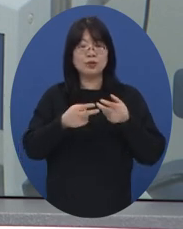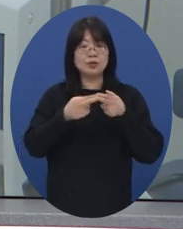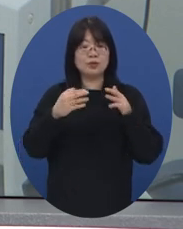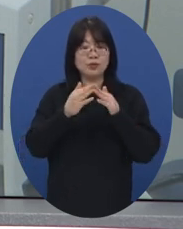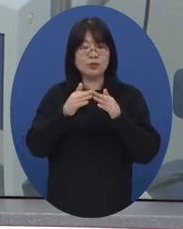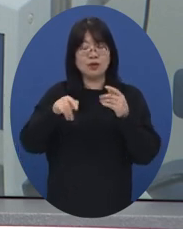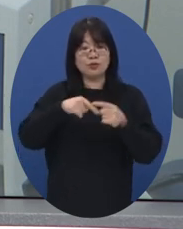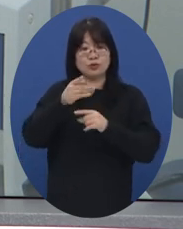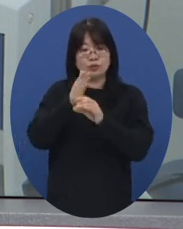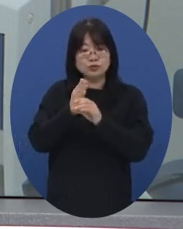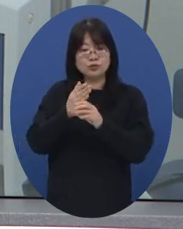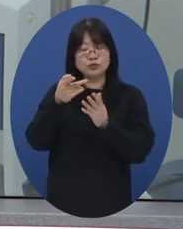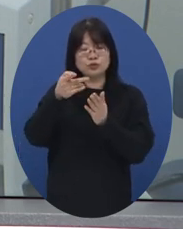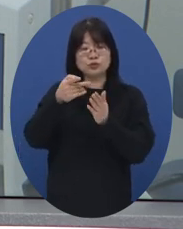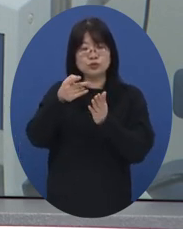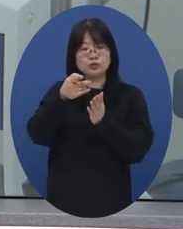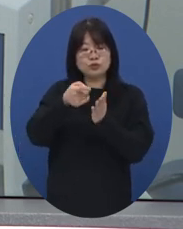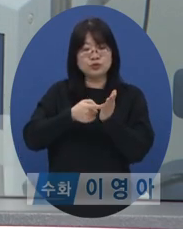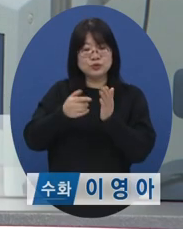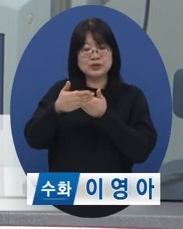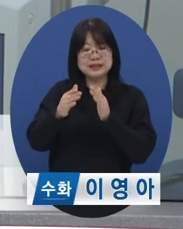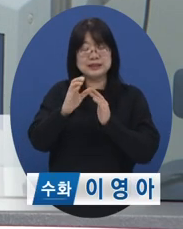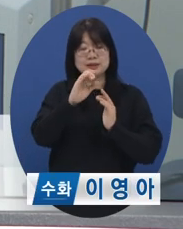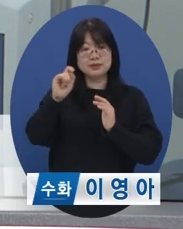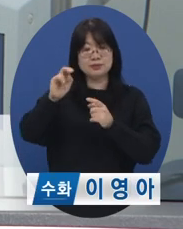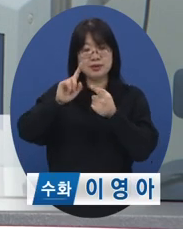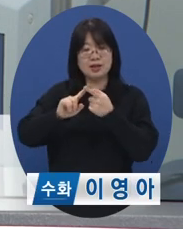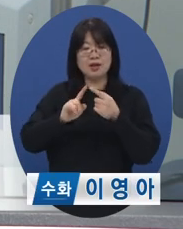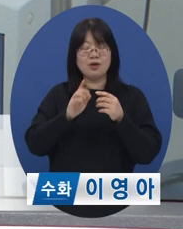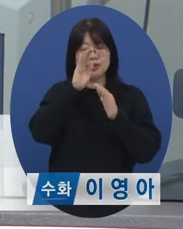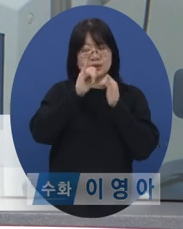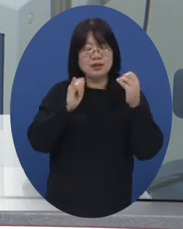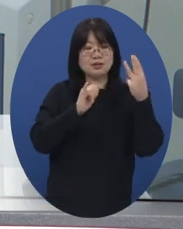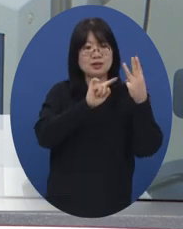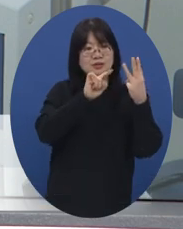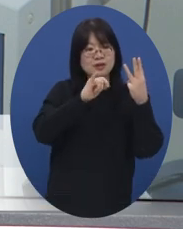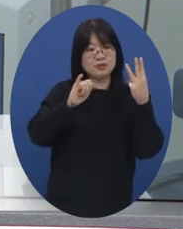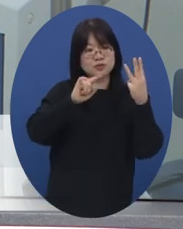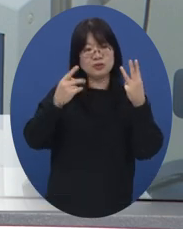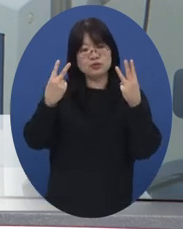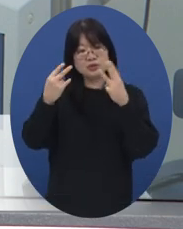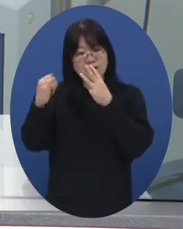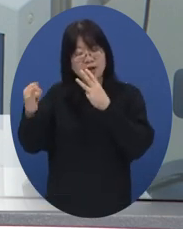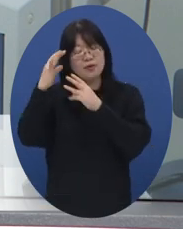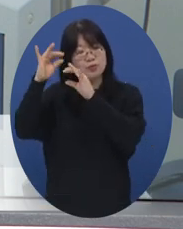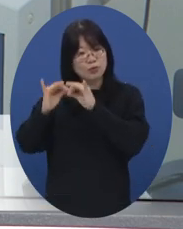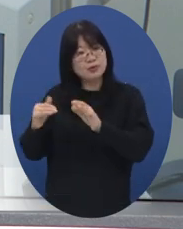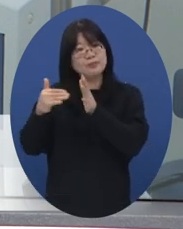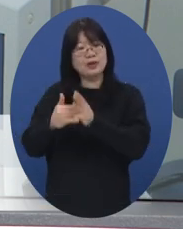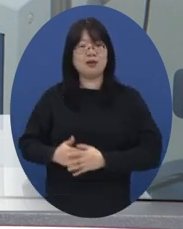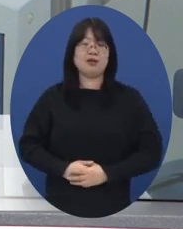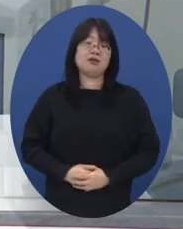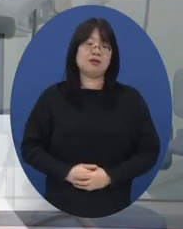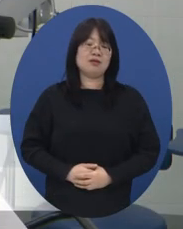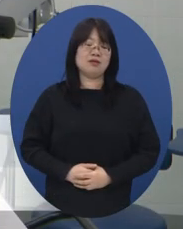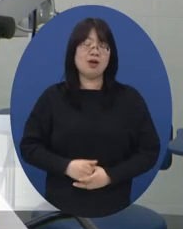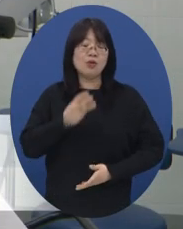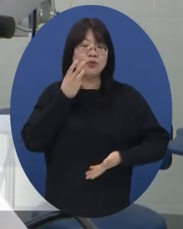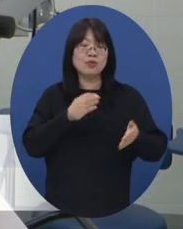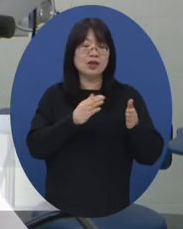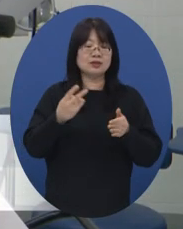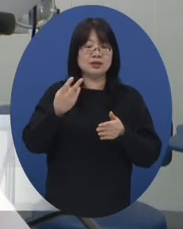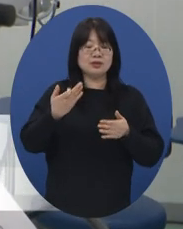경기도의원 에서 운영하고 있는 수시 스티브 에 대해 환자 3명 중 2명 가량이 촬영에 동의한 것으로 나타났습니다